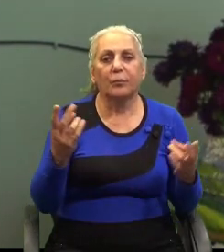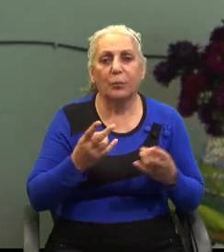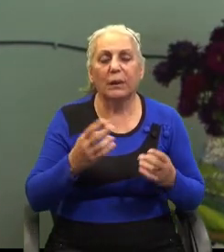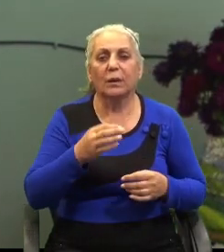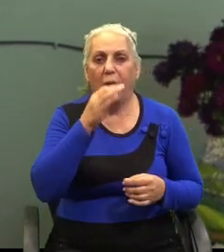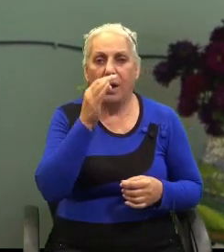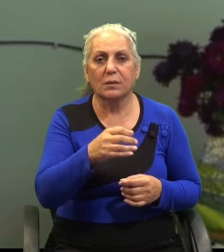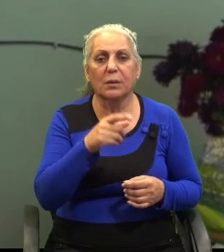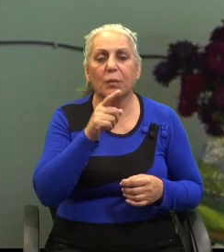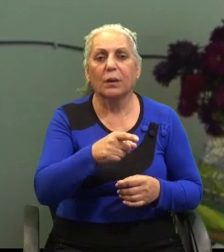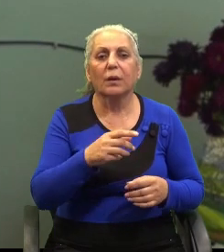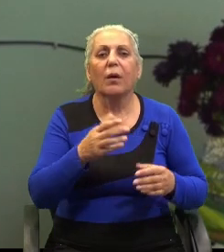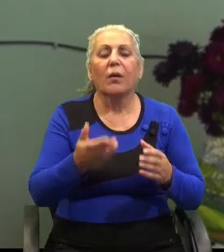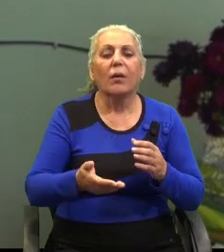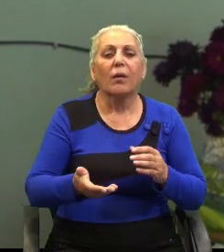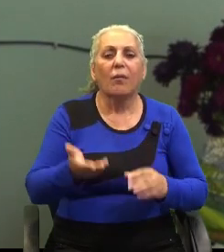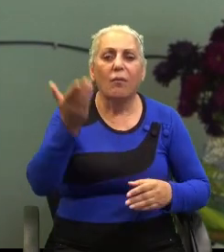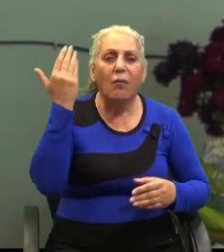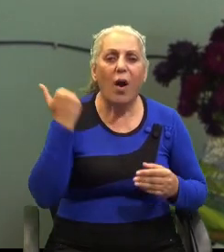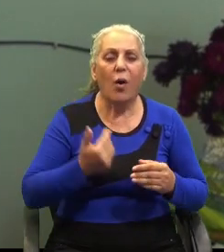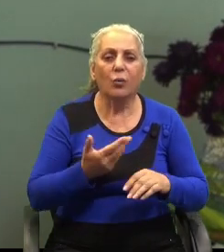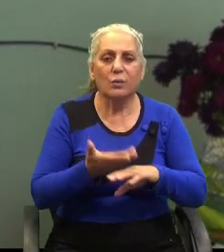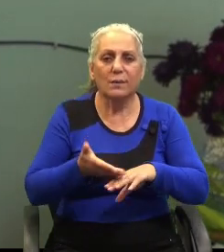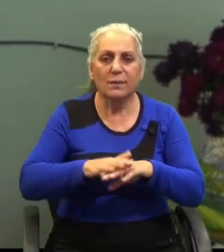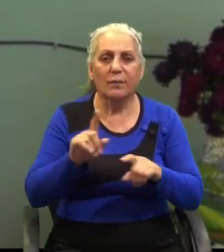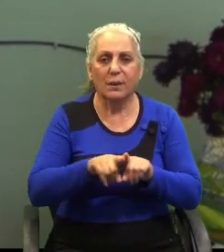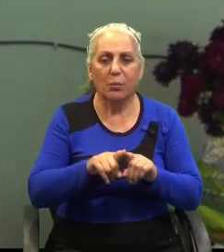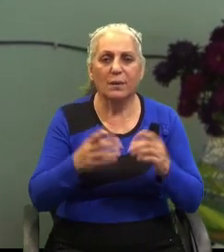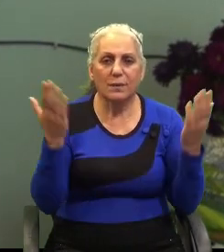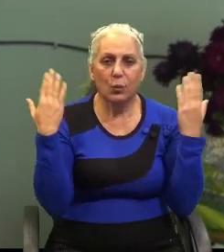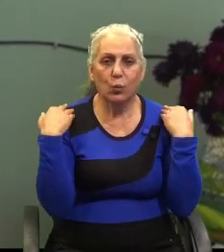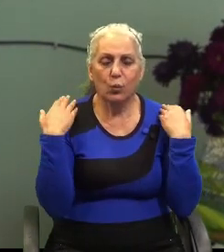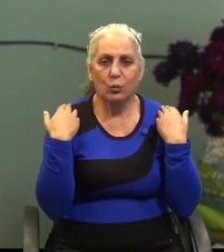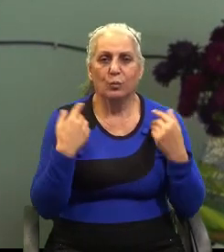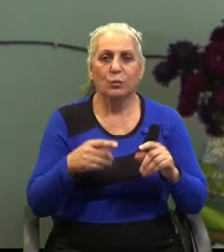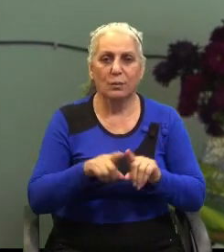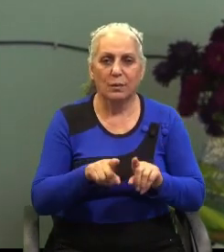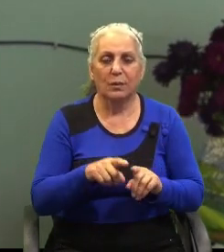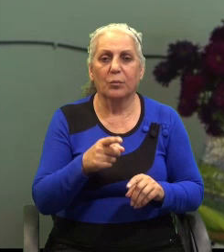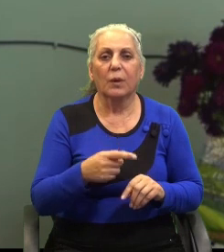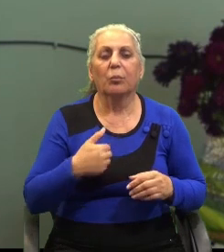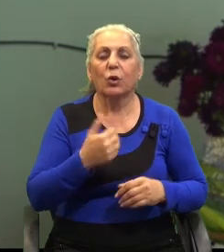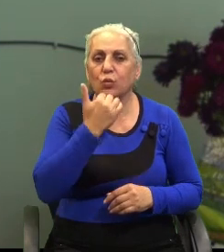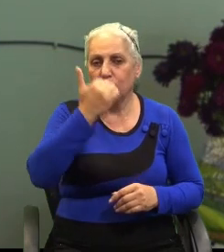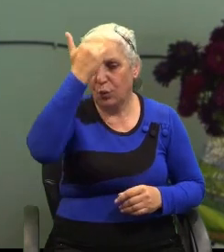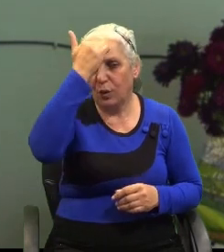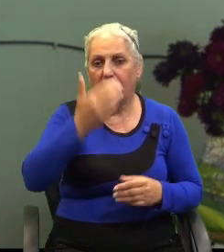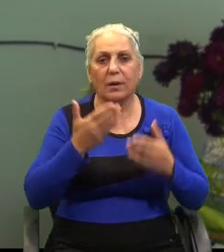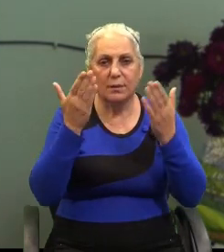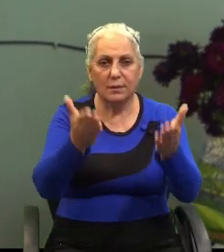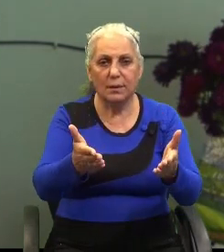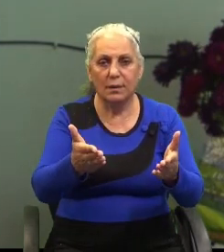է ասել, որ նրա ուսերը դեռ վաղուց բեռնված էին գործի ծառայությամբ։ Մենք շնորհակալ ենք